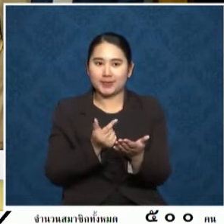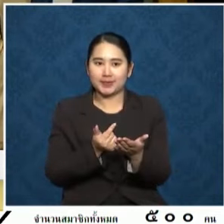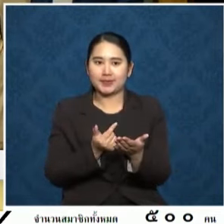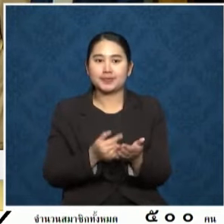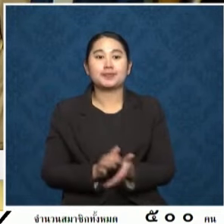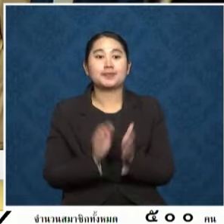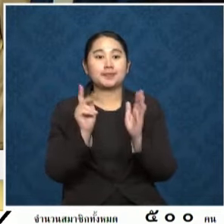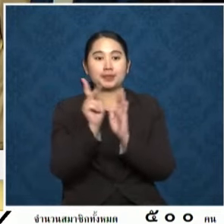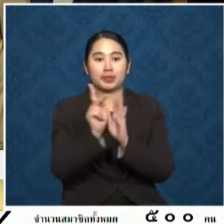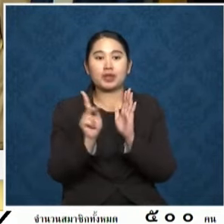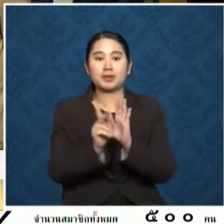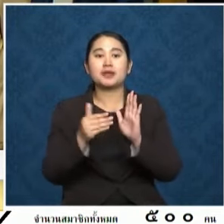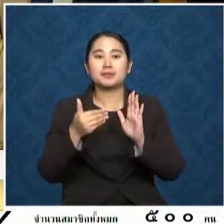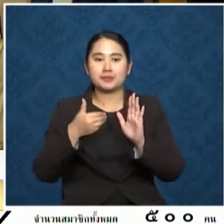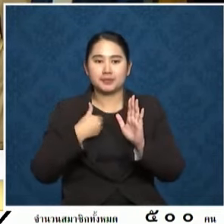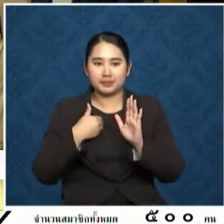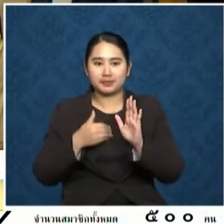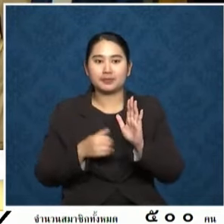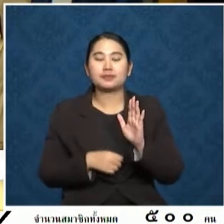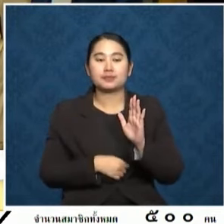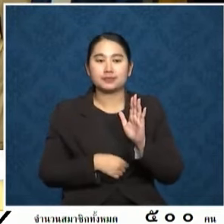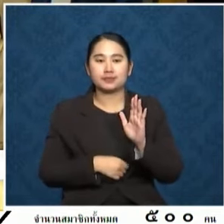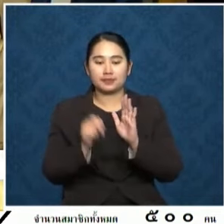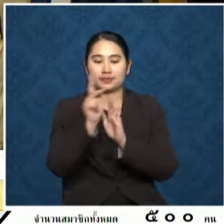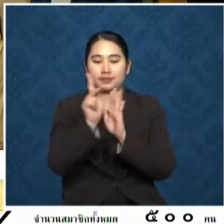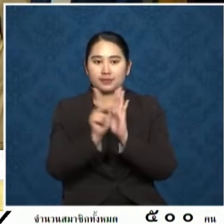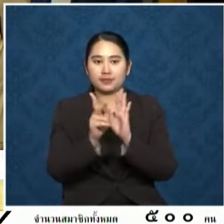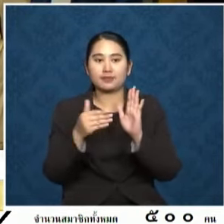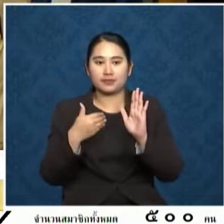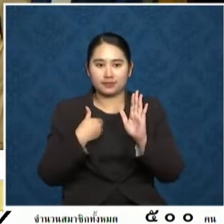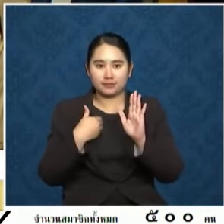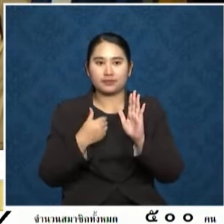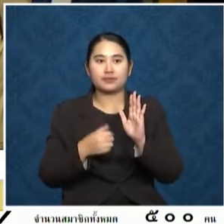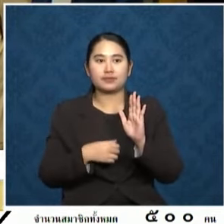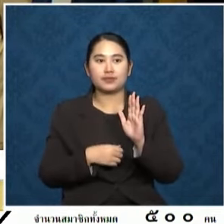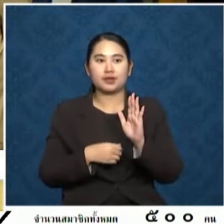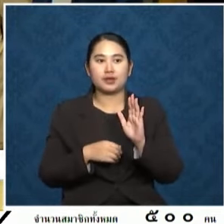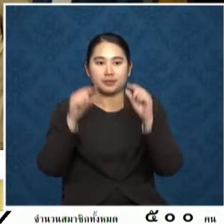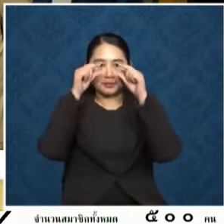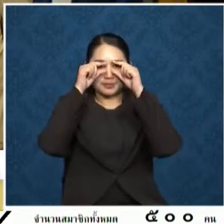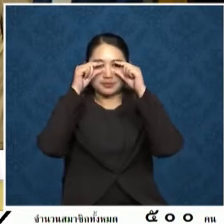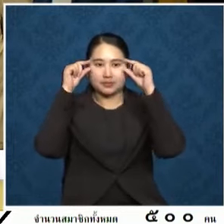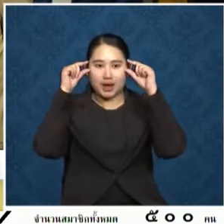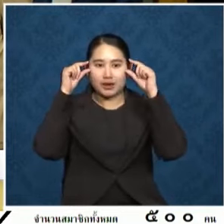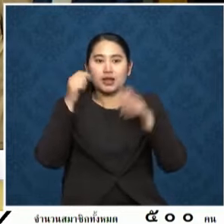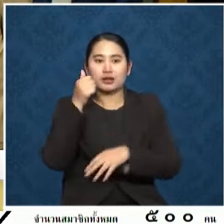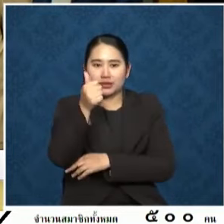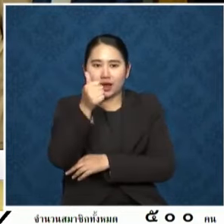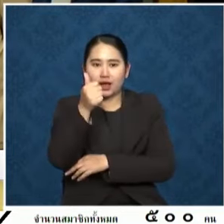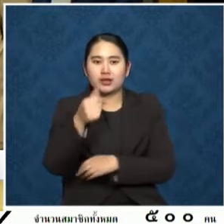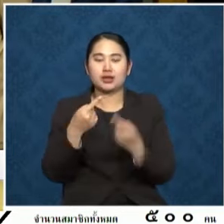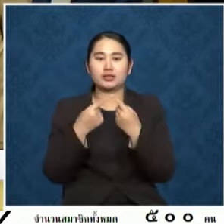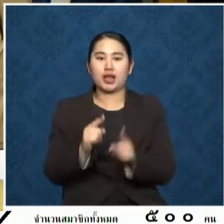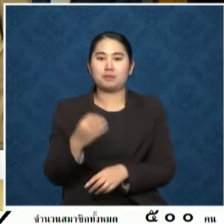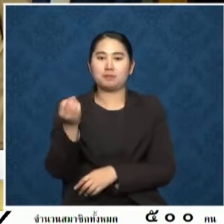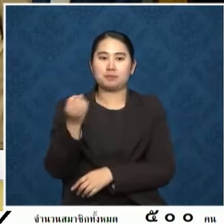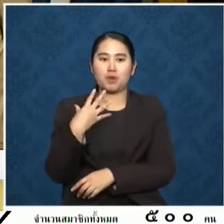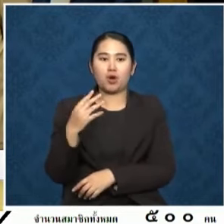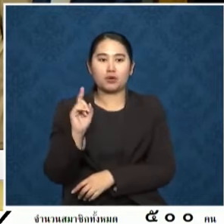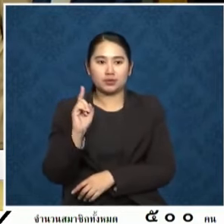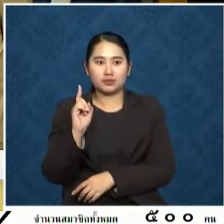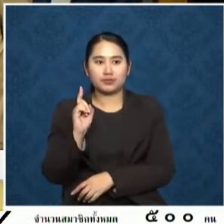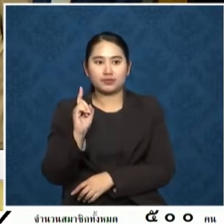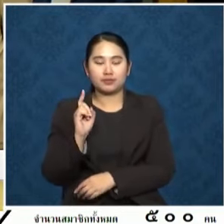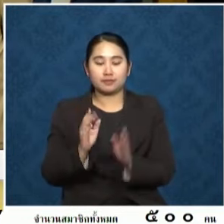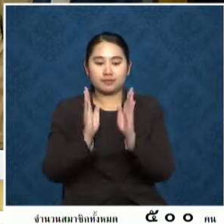ากฎหมายก็มีอยู่นะครับคาดหน้าปิดหน้าก็ได้แต่อย่ามาบอกว่าเพราะนั้น